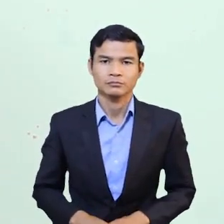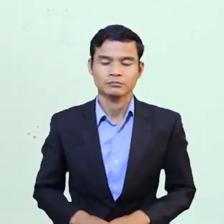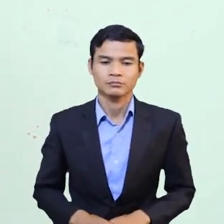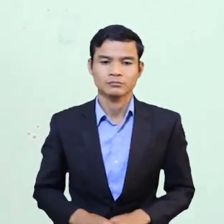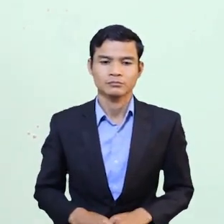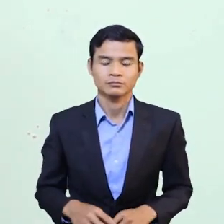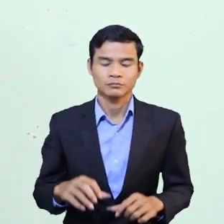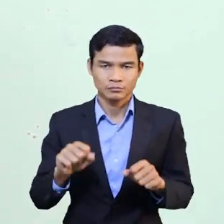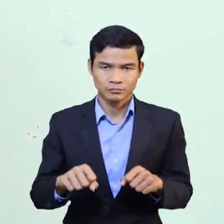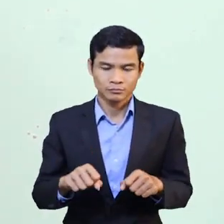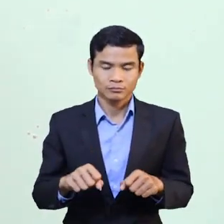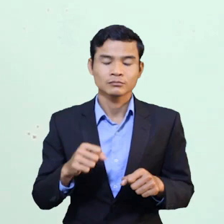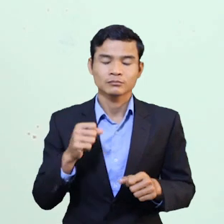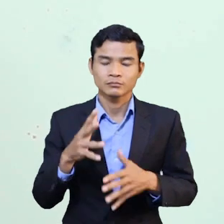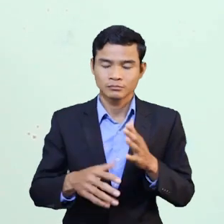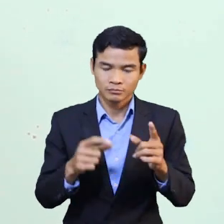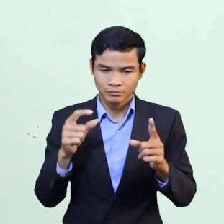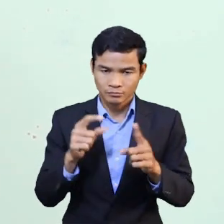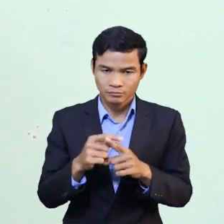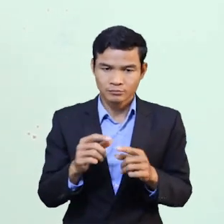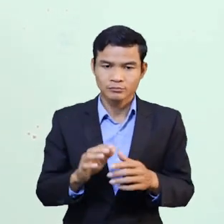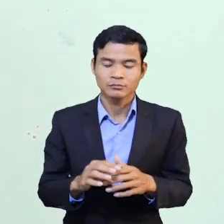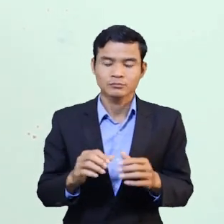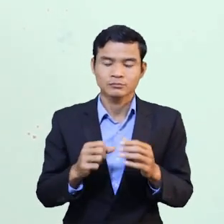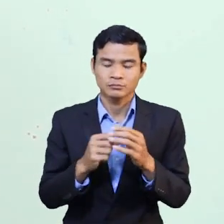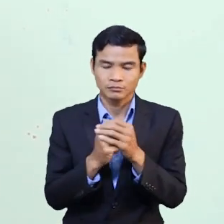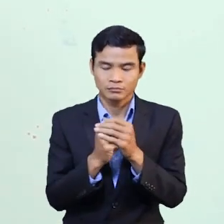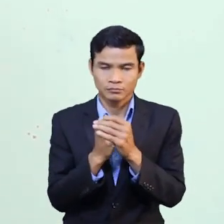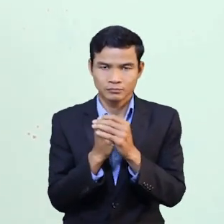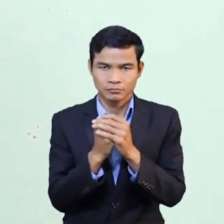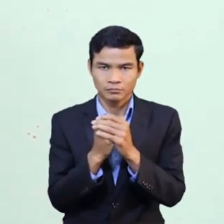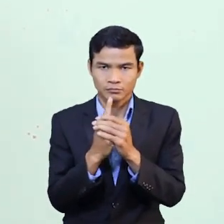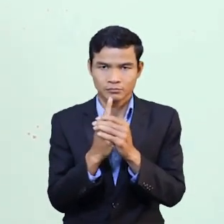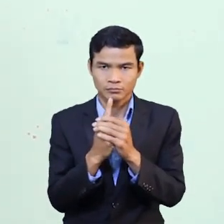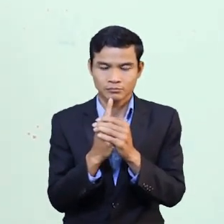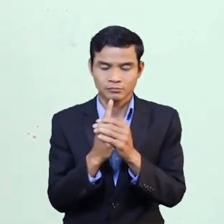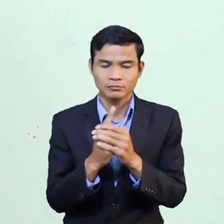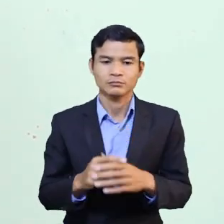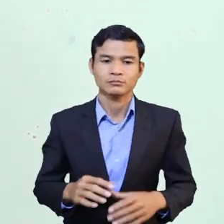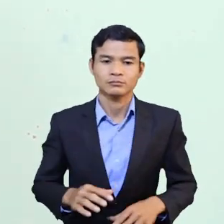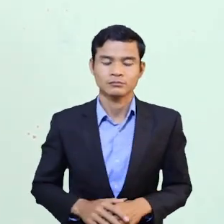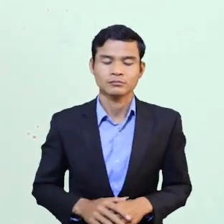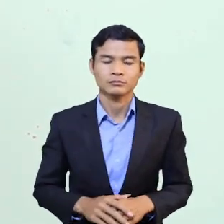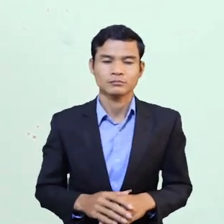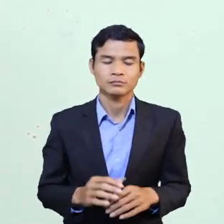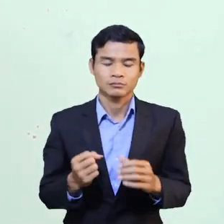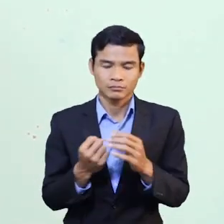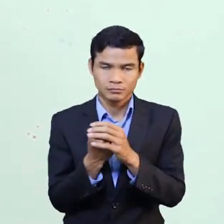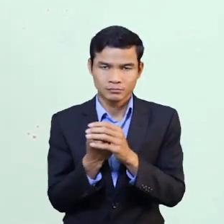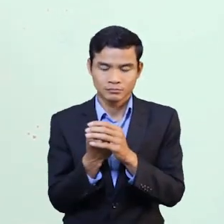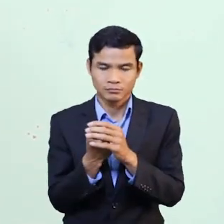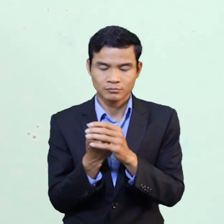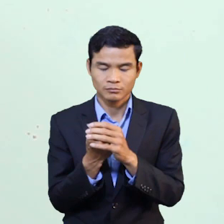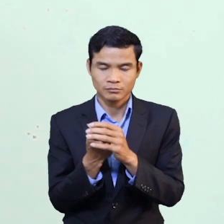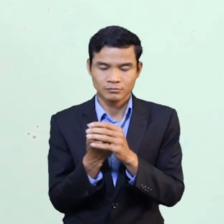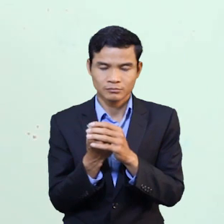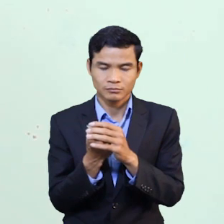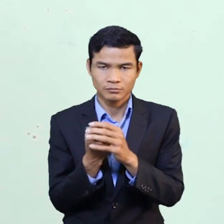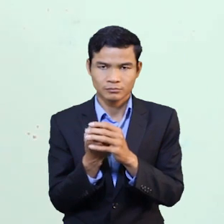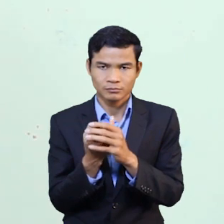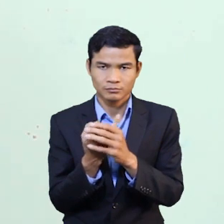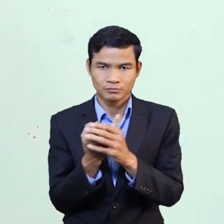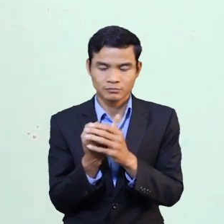cha bịa này ăn thá pon lộc cha mà đọc tiện nó con cha